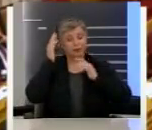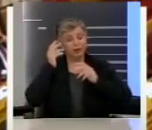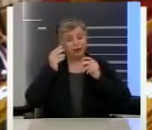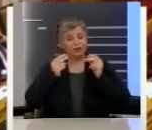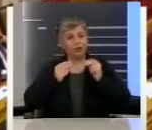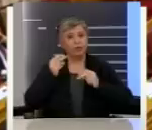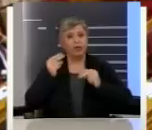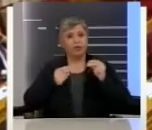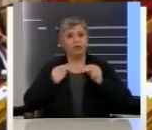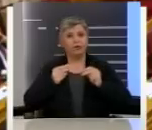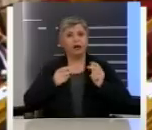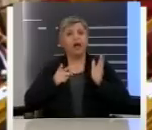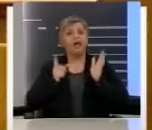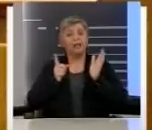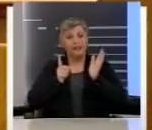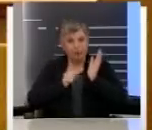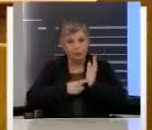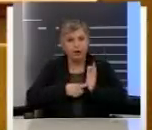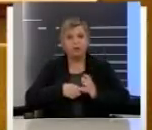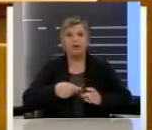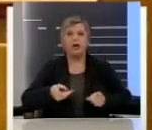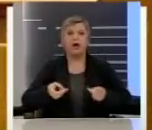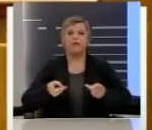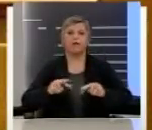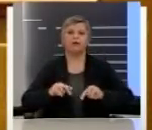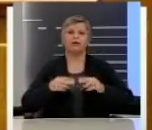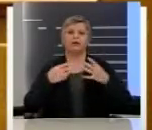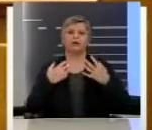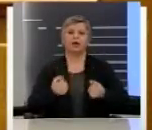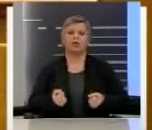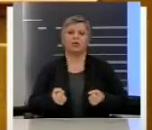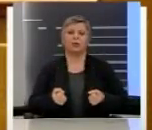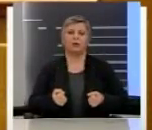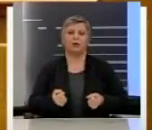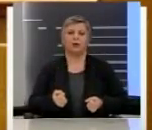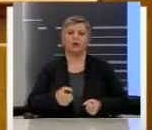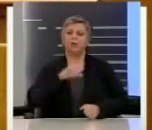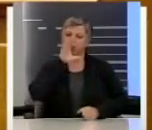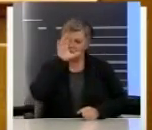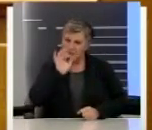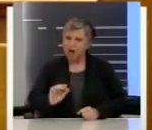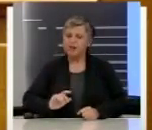Και πράγματι όλοι μας το έχουμε σκεφτεί το πρόβλημα. Το έχουμε σκεφτεί